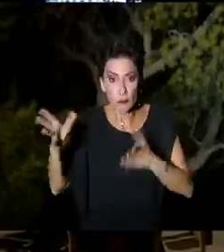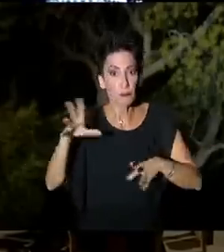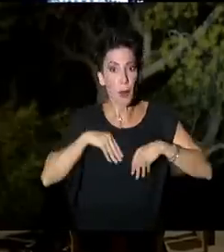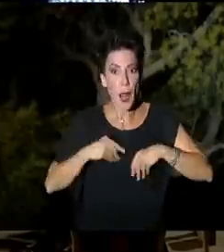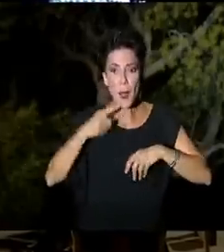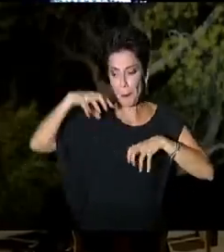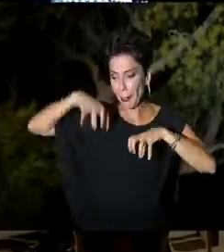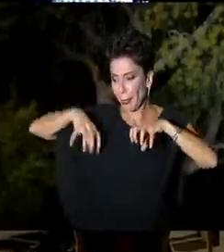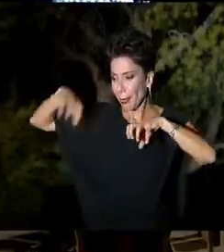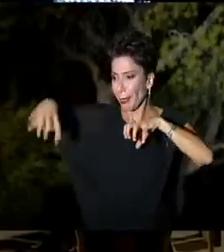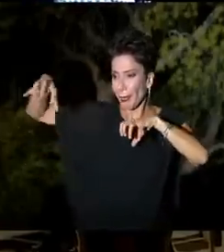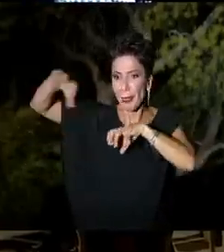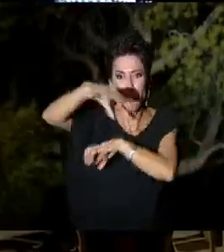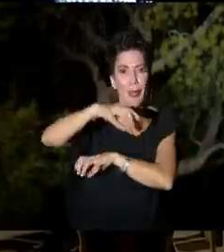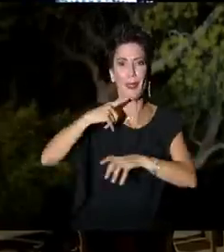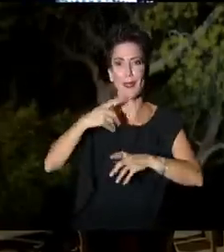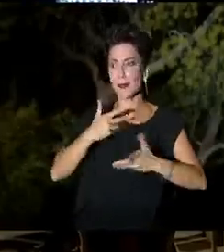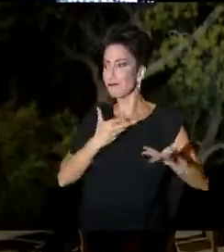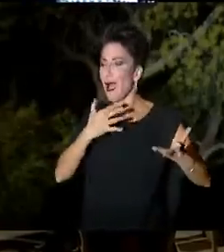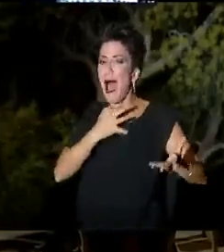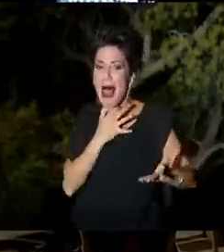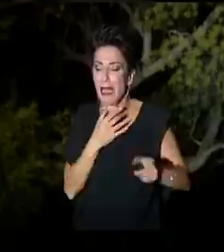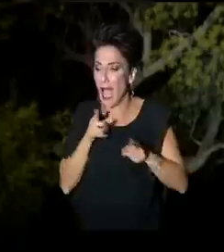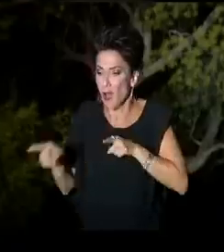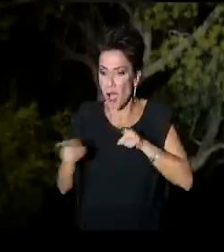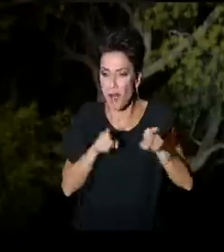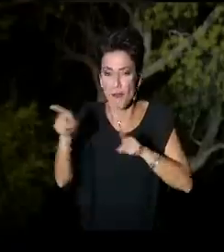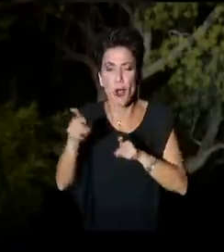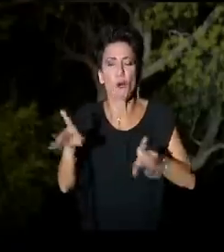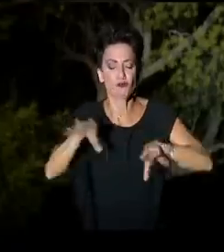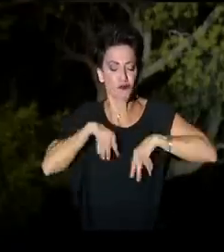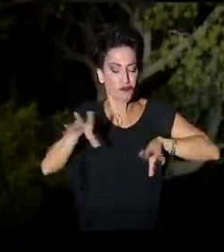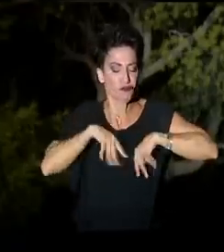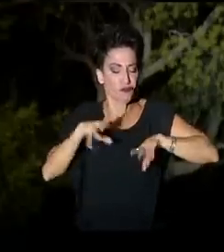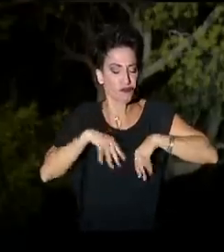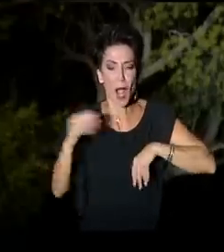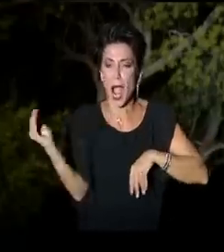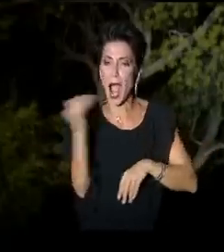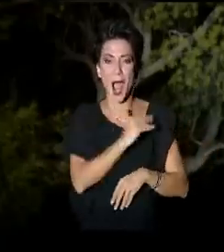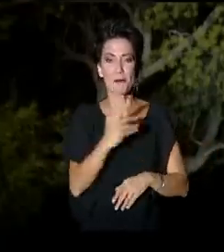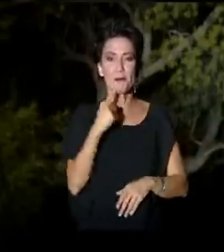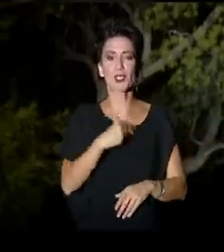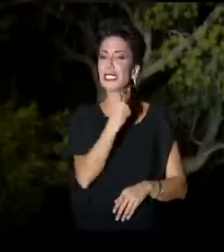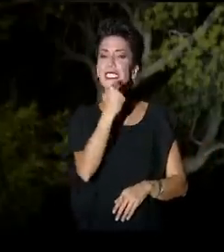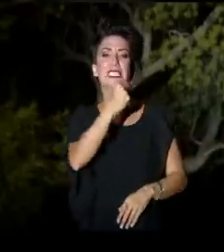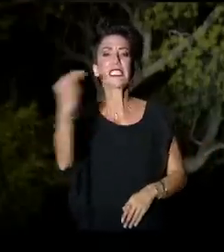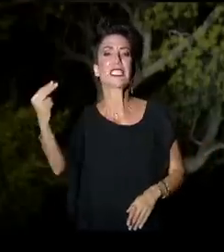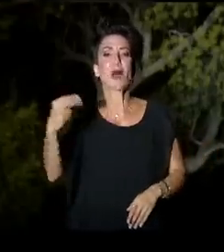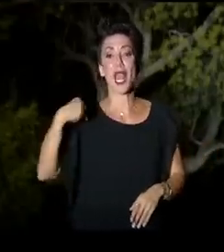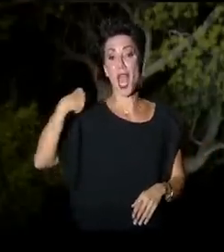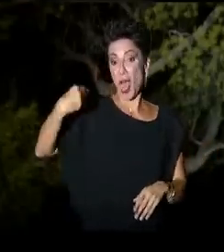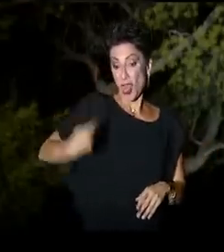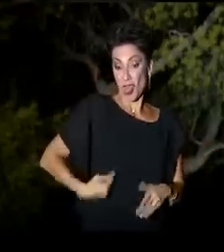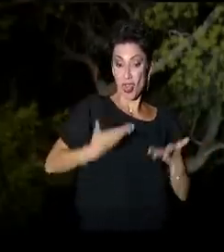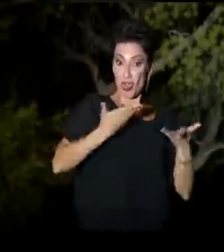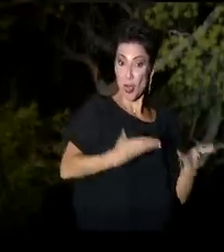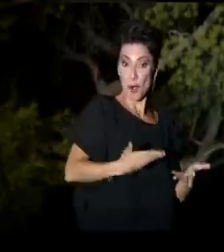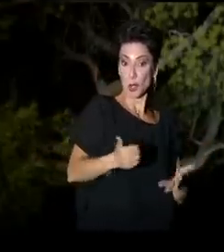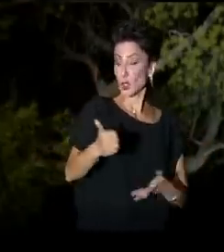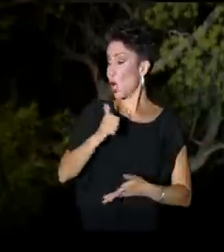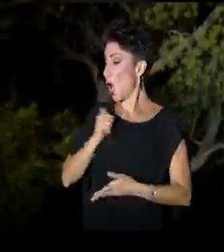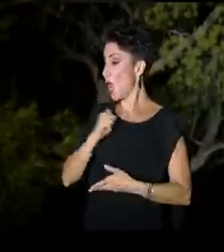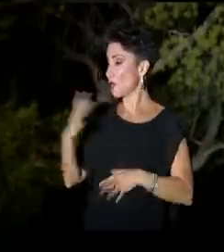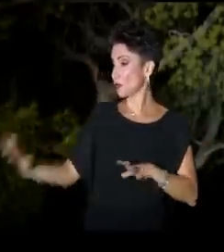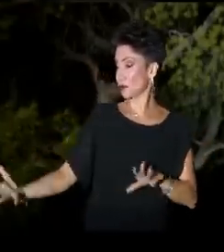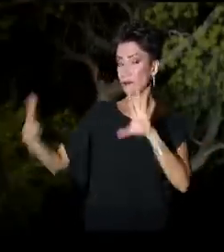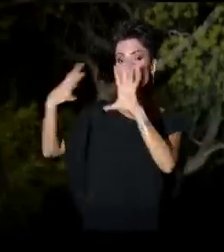των μεγαλύτερων αναγκών. Είμαι πραγματικά ευτυχής που η σύμπραξη του δημοσίου με τον ιδιωτικό τομέα μπορεί να προσφέρει στην